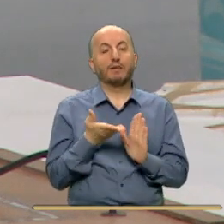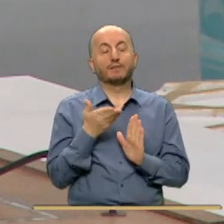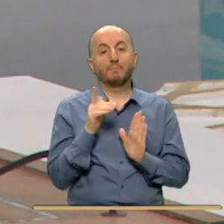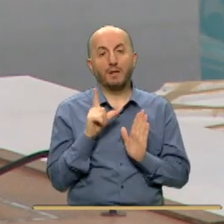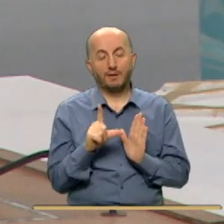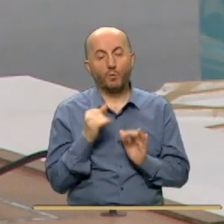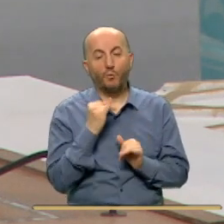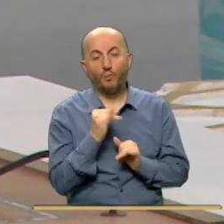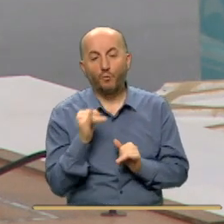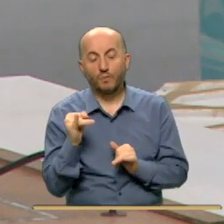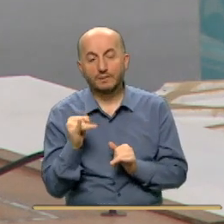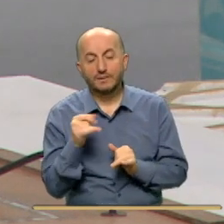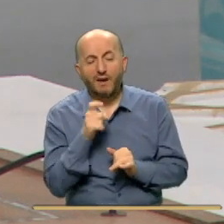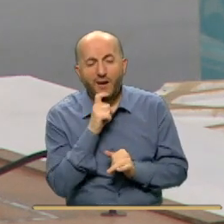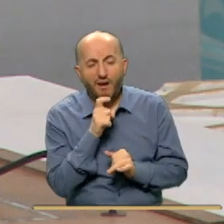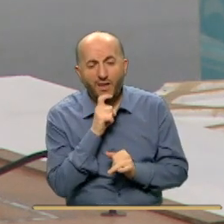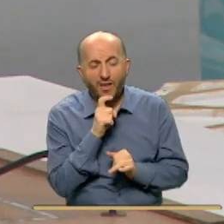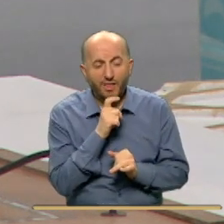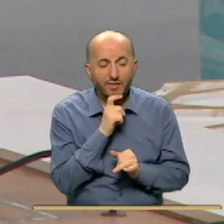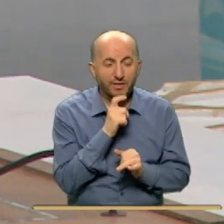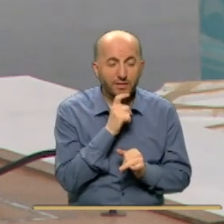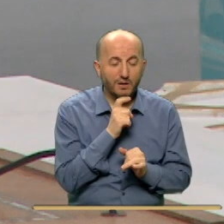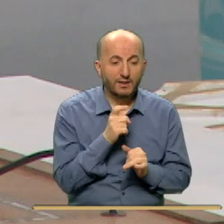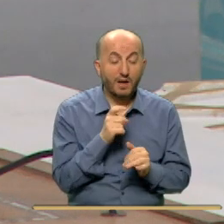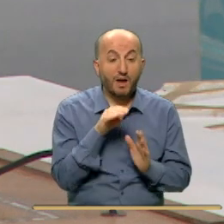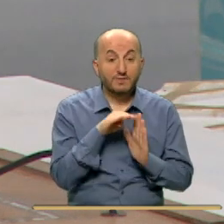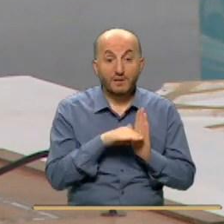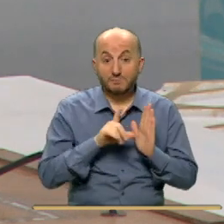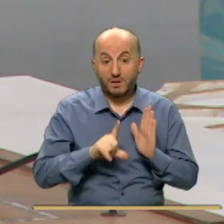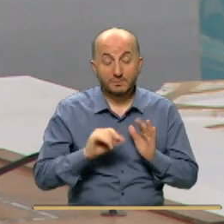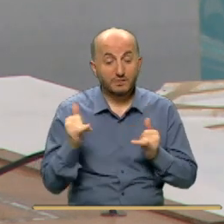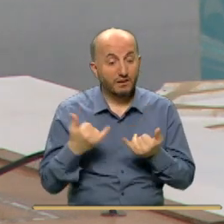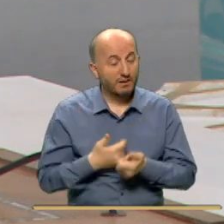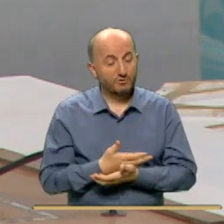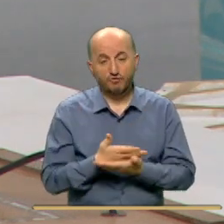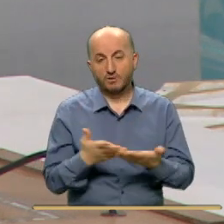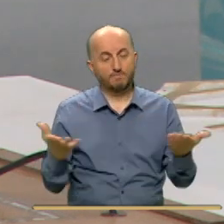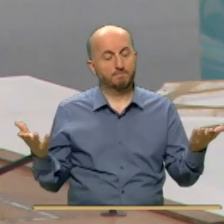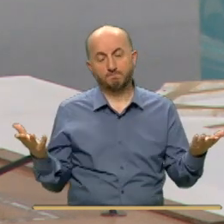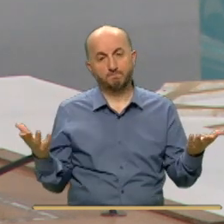artırmalı, kötülüklerimiz, yanlışlarımızı da azaltmalıyız değerli kardeşlerim.